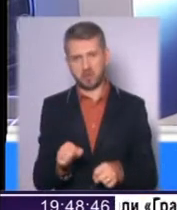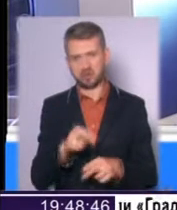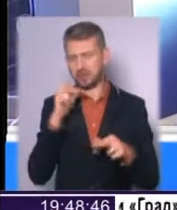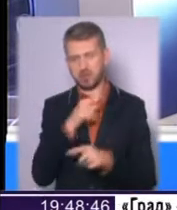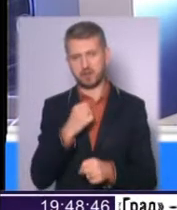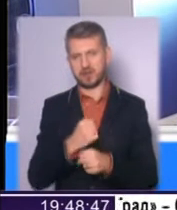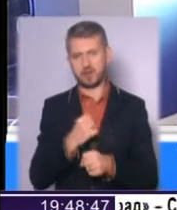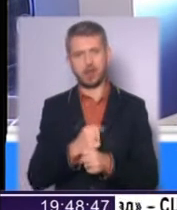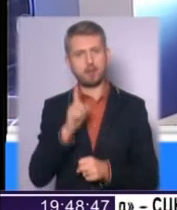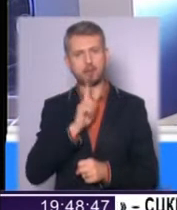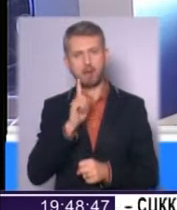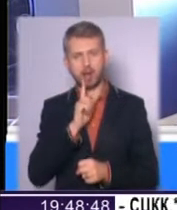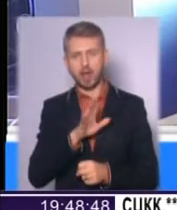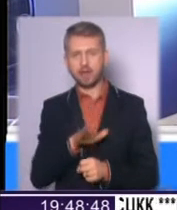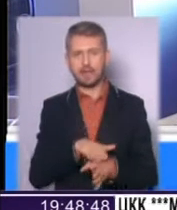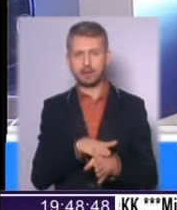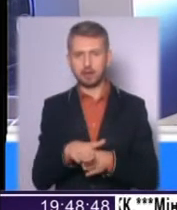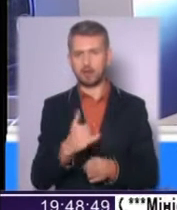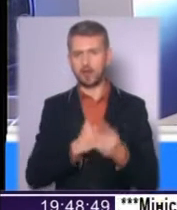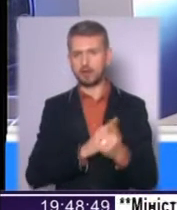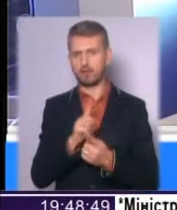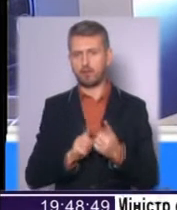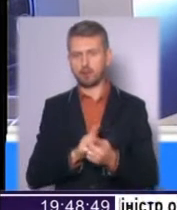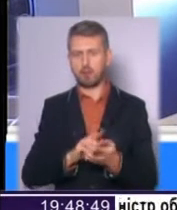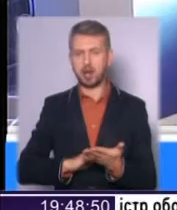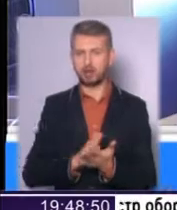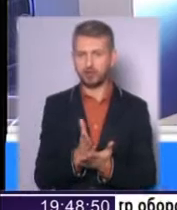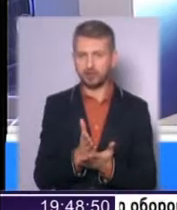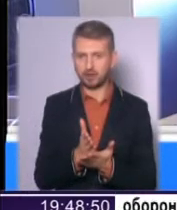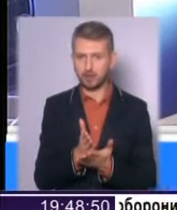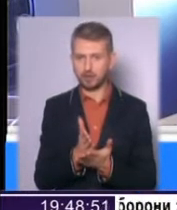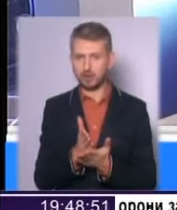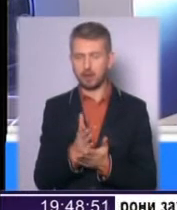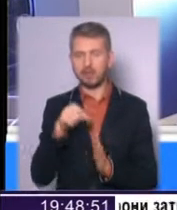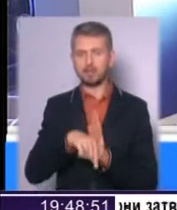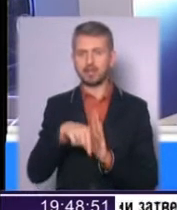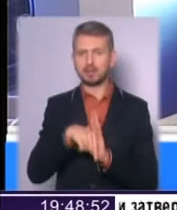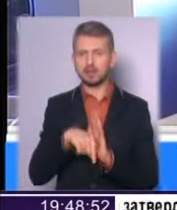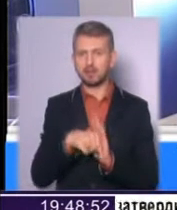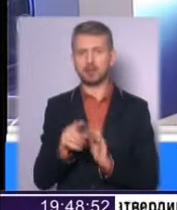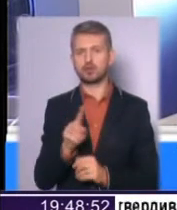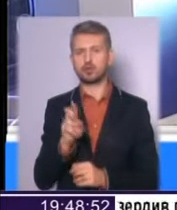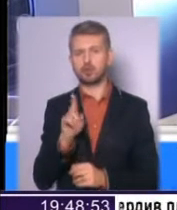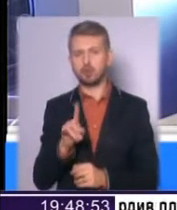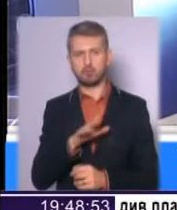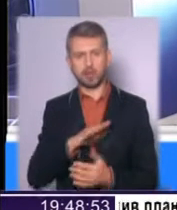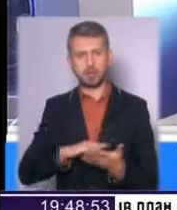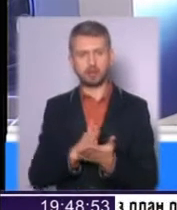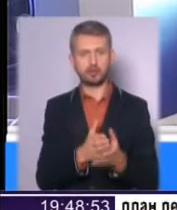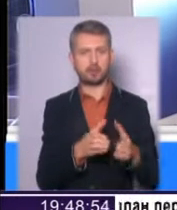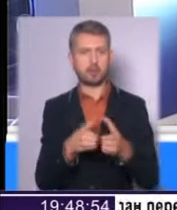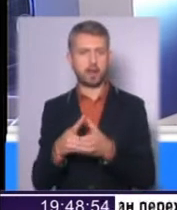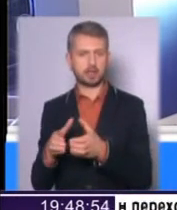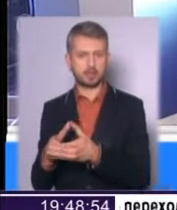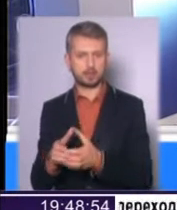вечір. Я по поводу дострокових парламентських виборів. Я вважаю, що, не знаю, як